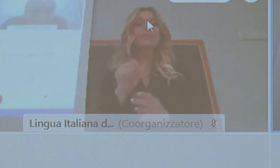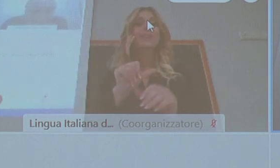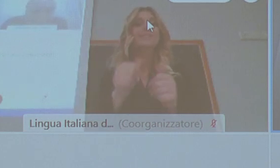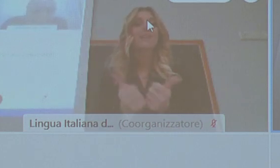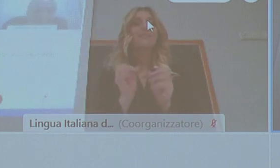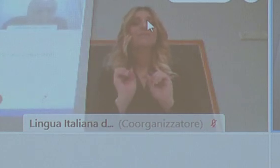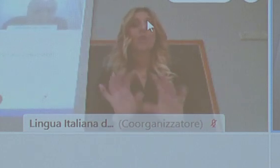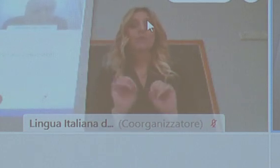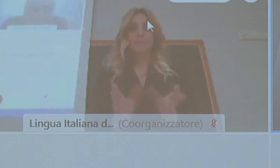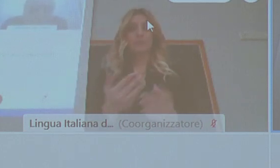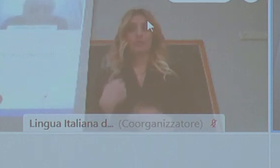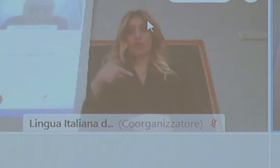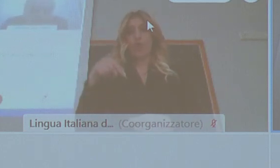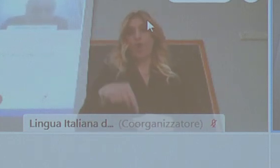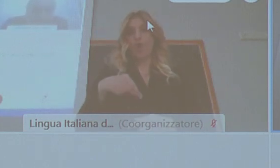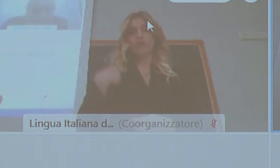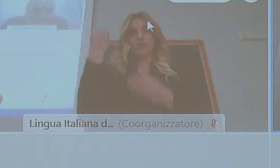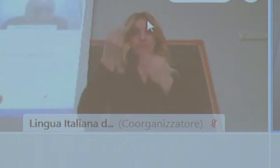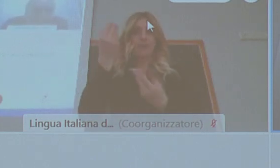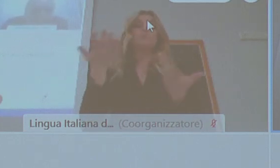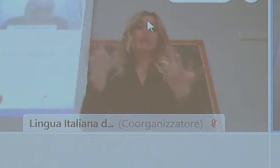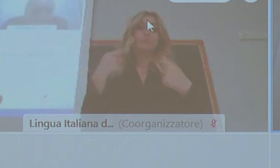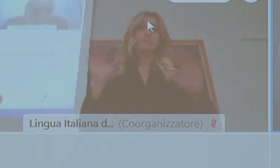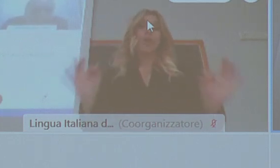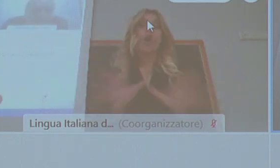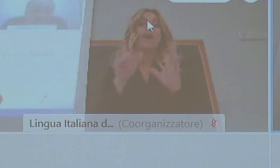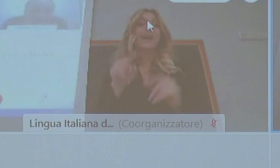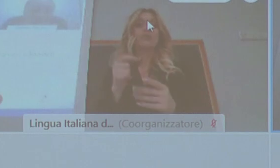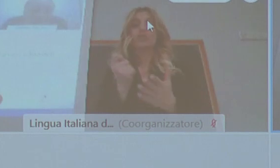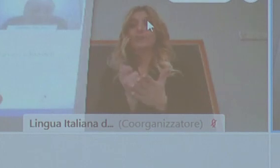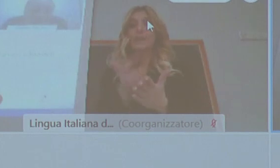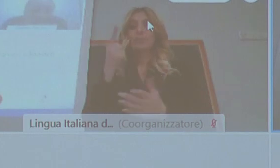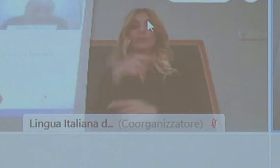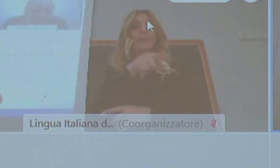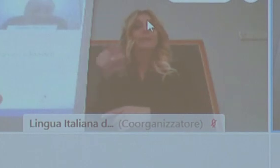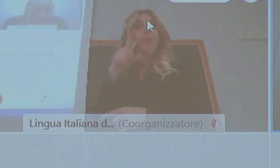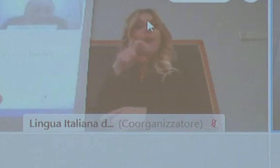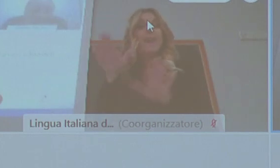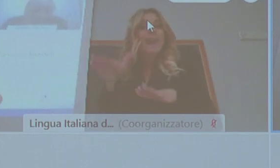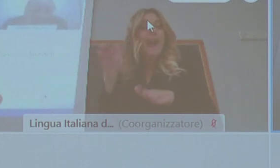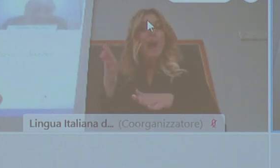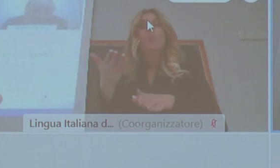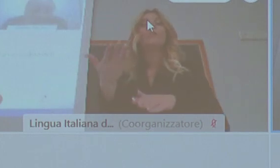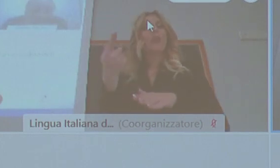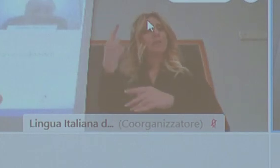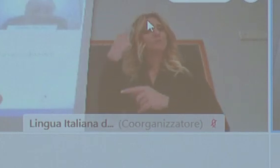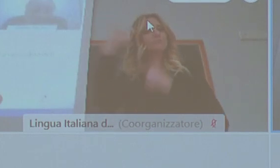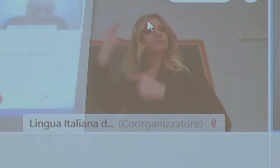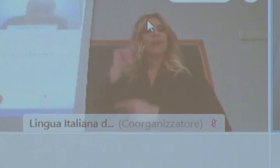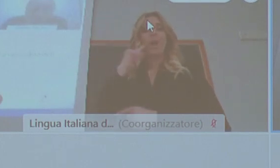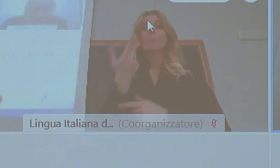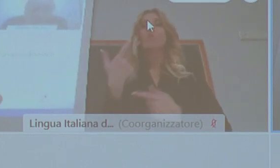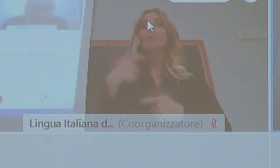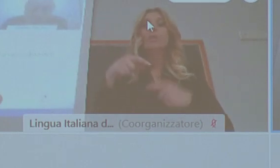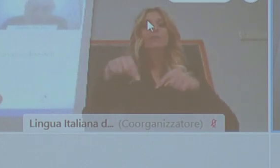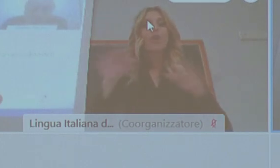oggi penso che sia un'occasione importante quella che voi all'Aquila avete posto in essere, perché è un'occasione